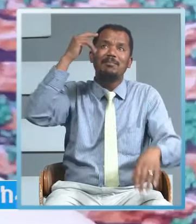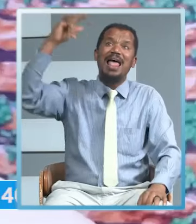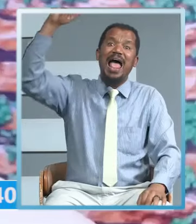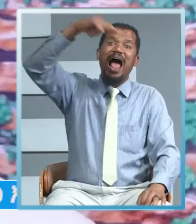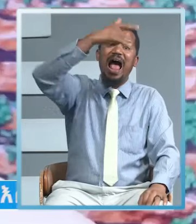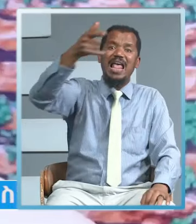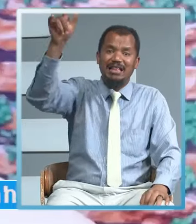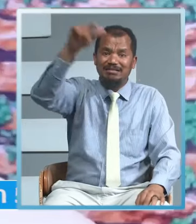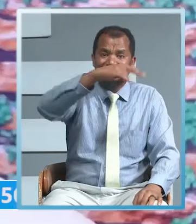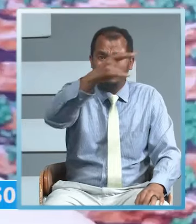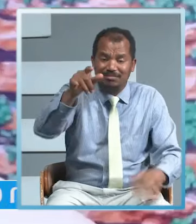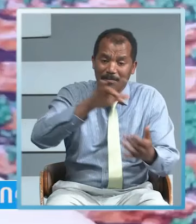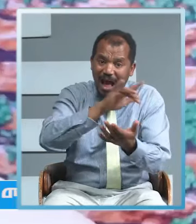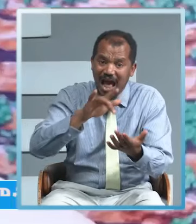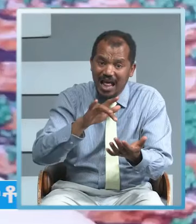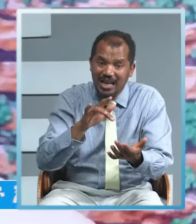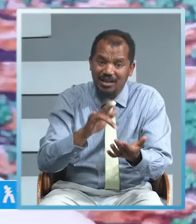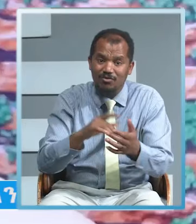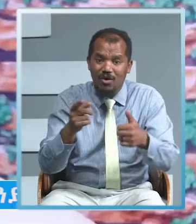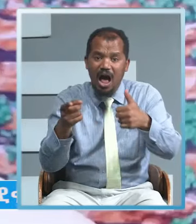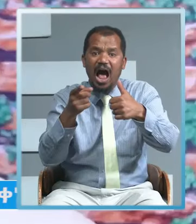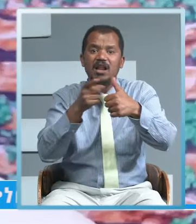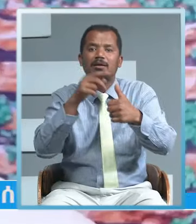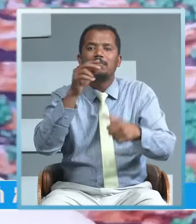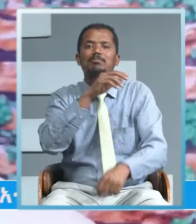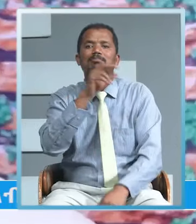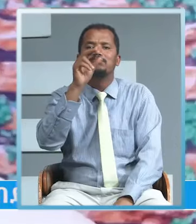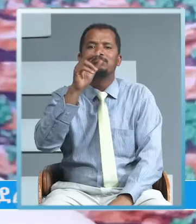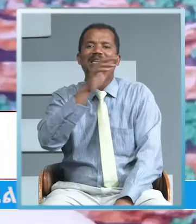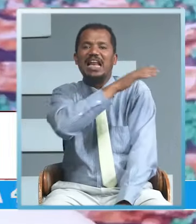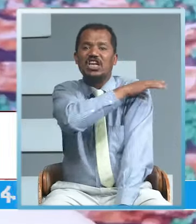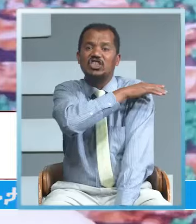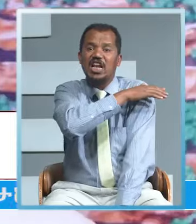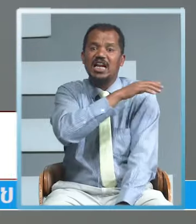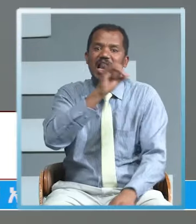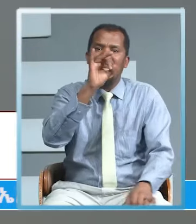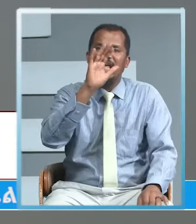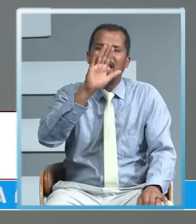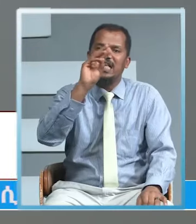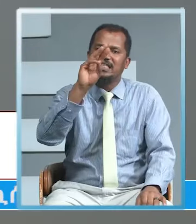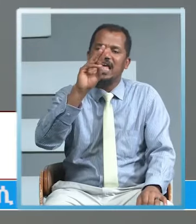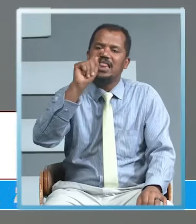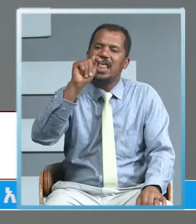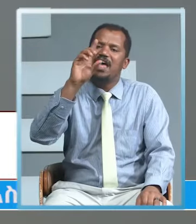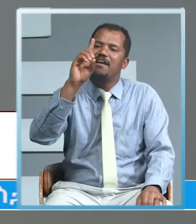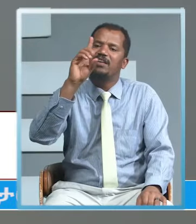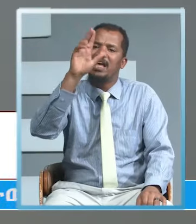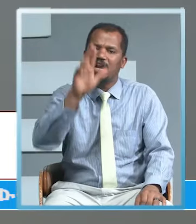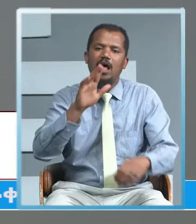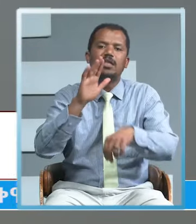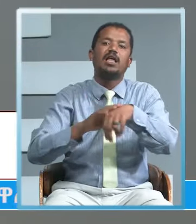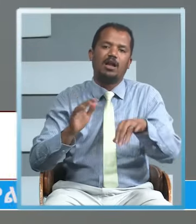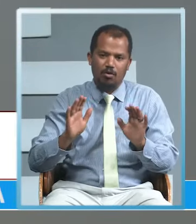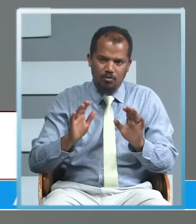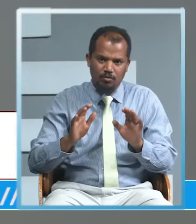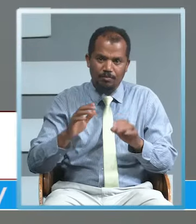የአየር ላይ ተዋጊዎች መካከል አንዱ ብርጋዴር ጄኔራል ለገሰ ተፈራ ተጠቃሽ ናቸው።